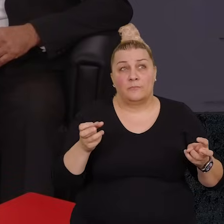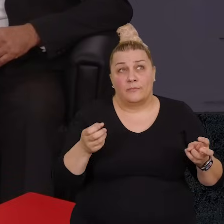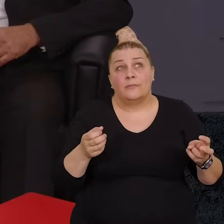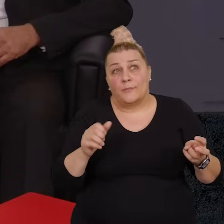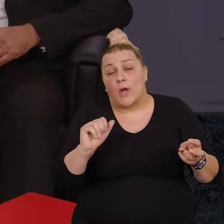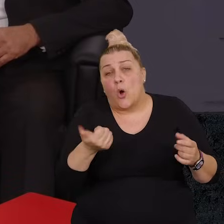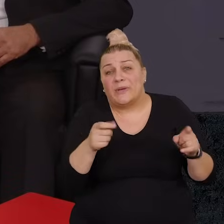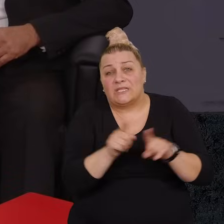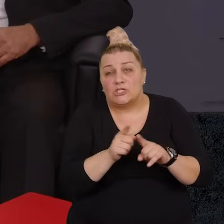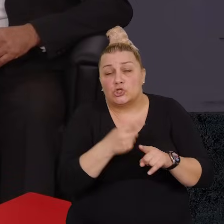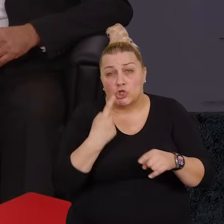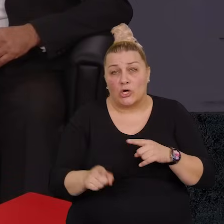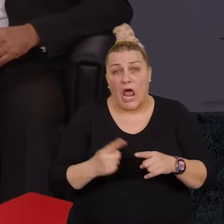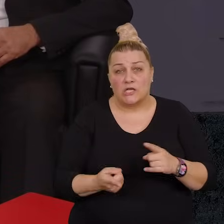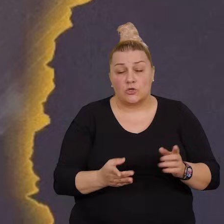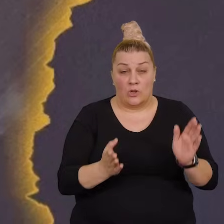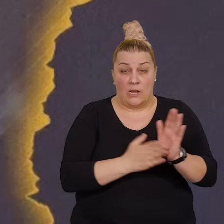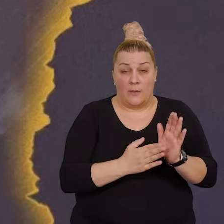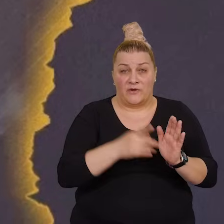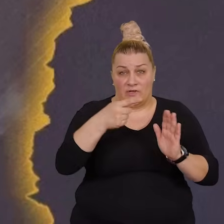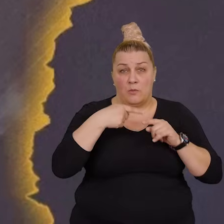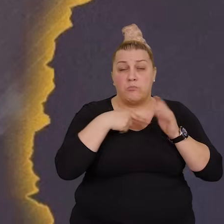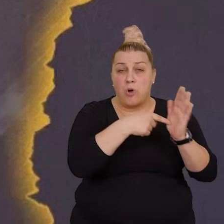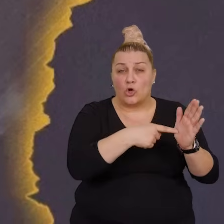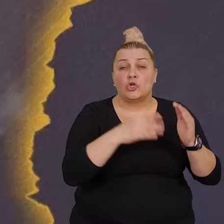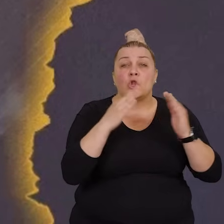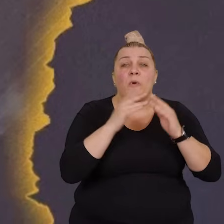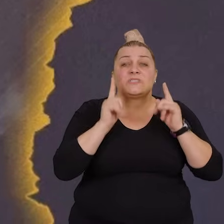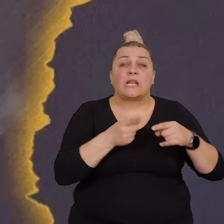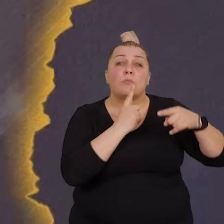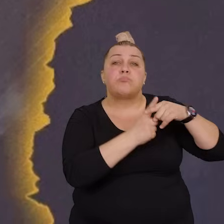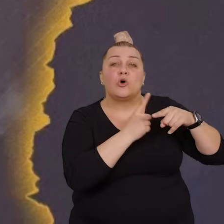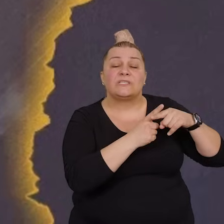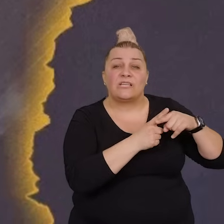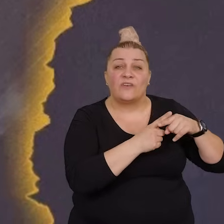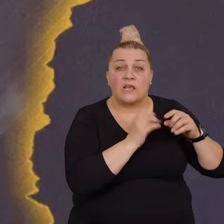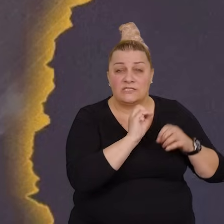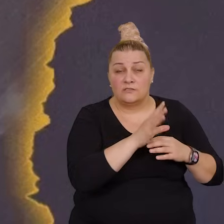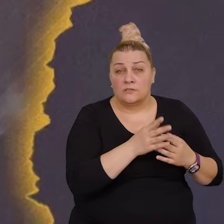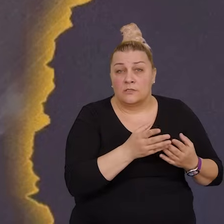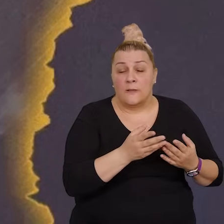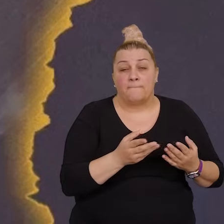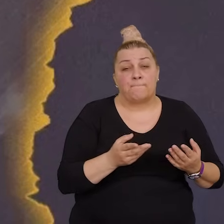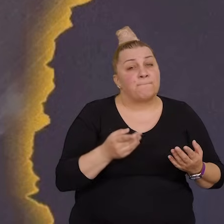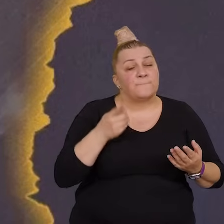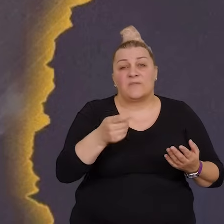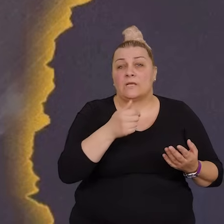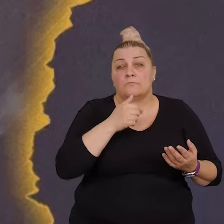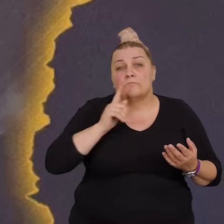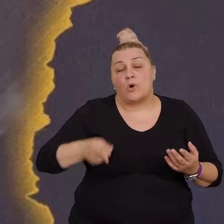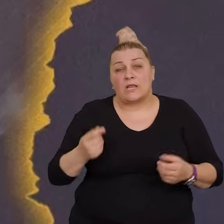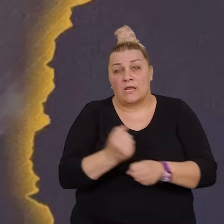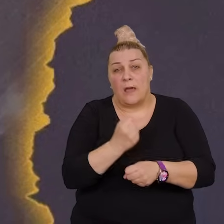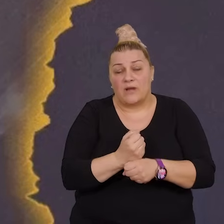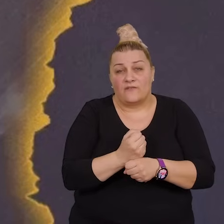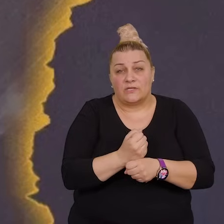razloga. Jer ako vi prikažete Domovinski rat u pozitivnom svjetlu, onda vi ne možete dobiti sredstva. Pa za igrani film danas ne možete napraviti ispod 1,5 milijuna eura. To nije